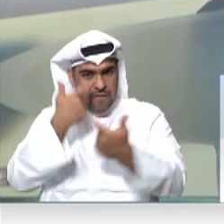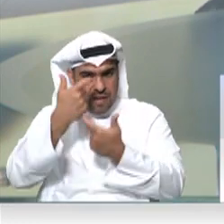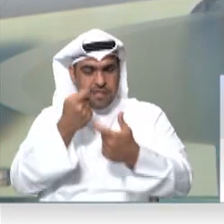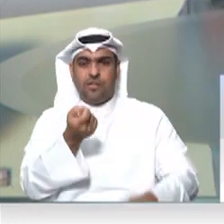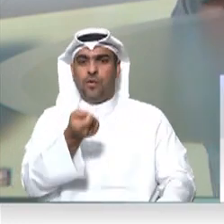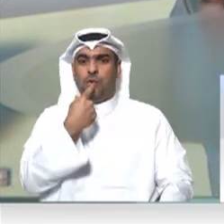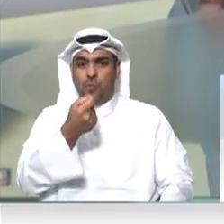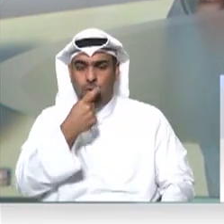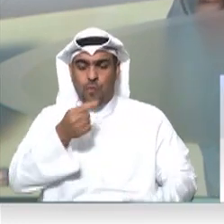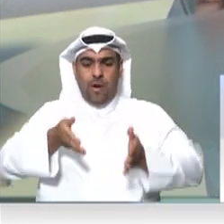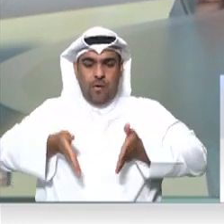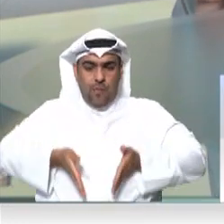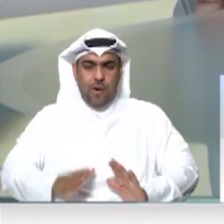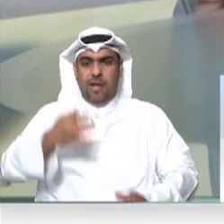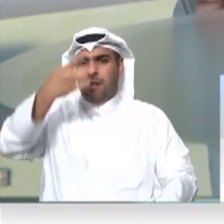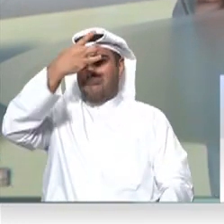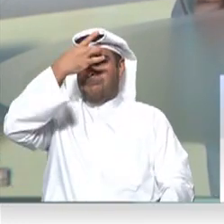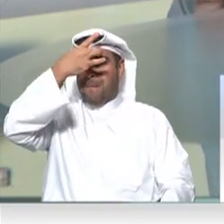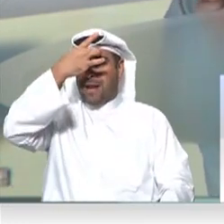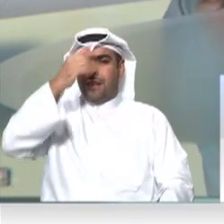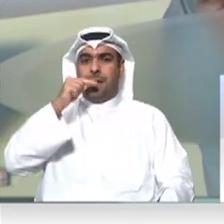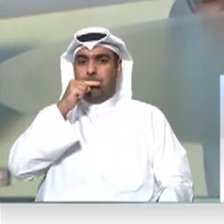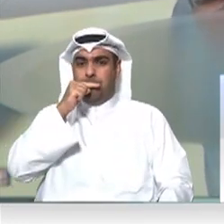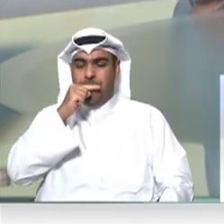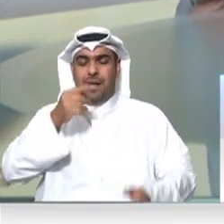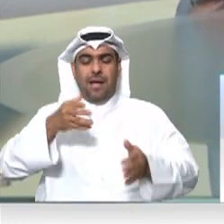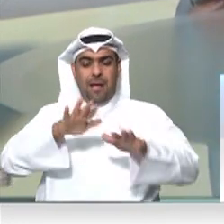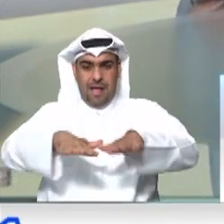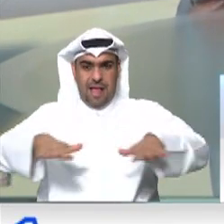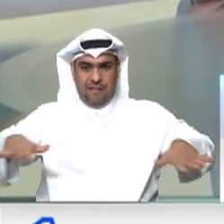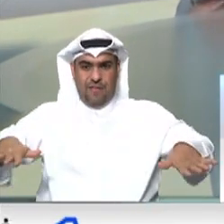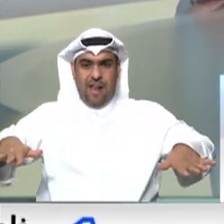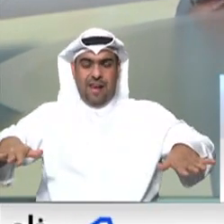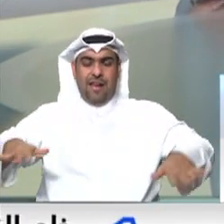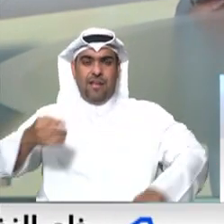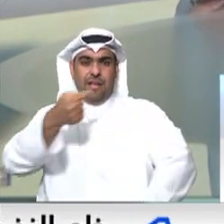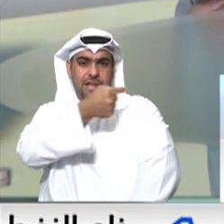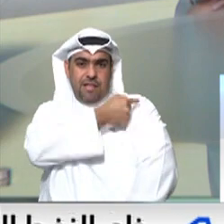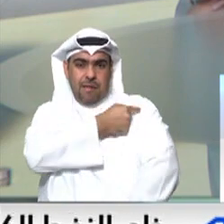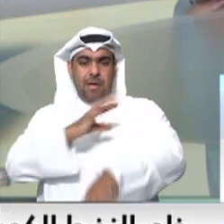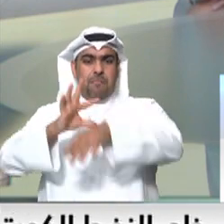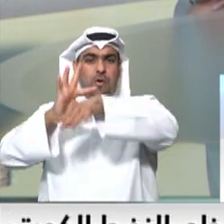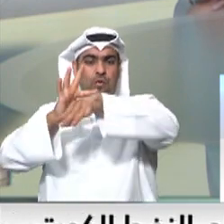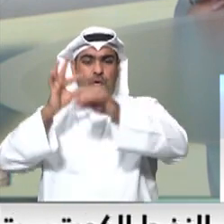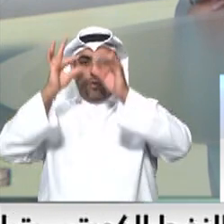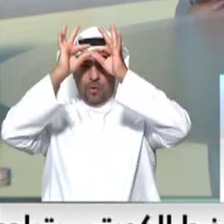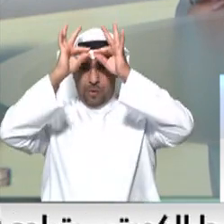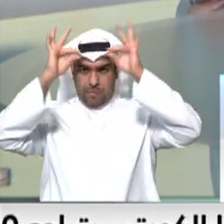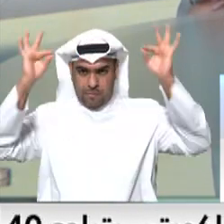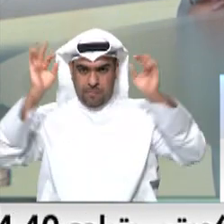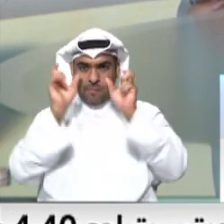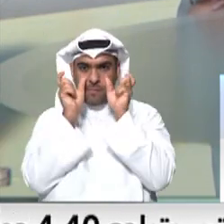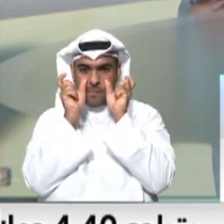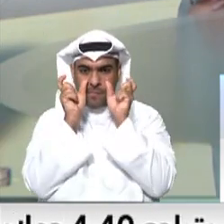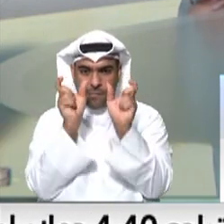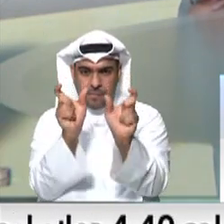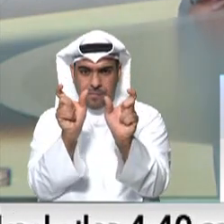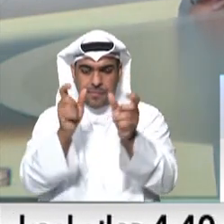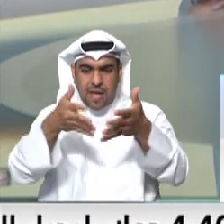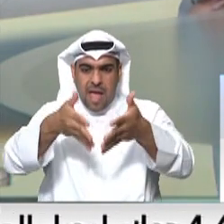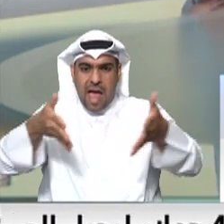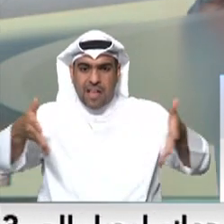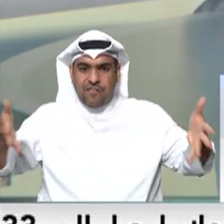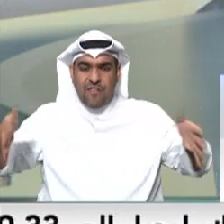لحالات أمراض النساء والولادة، بالإضافة إلى وحدة طبية متطورة لرعاية حالات الأطفال